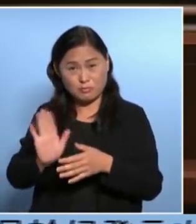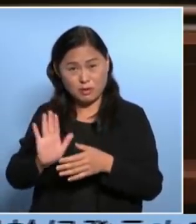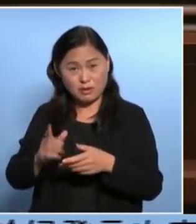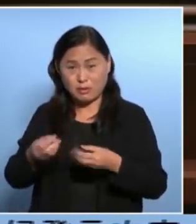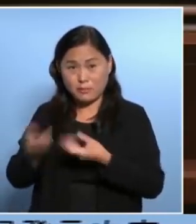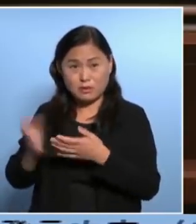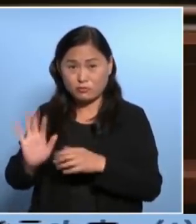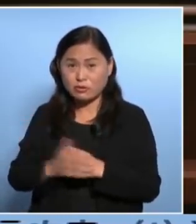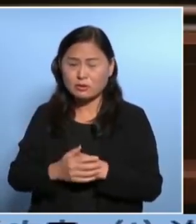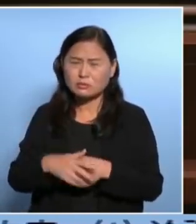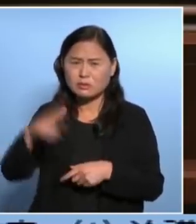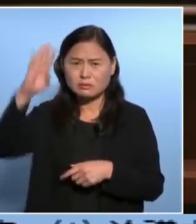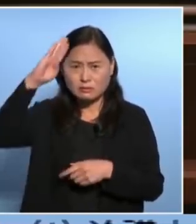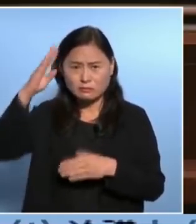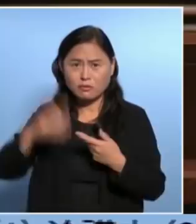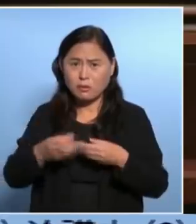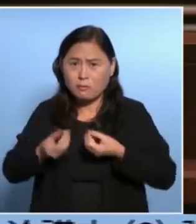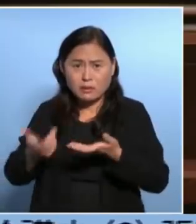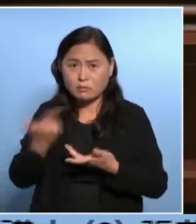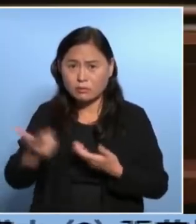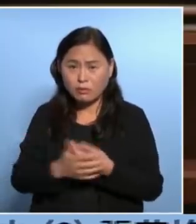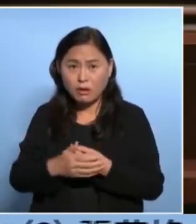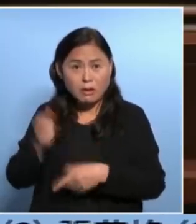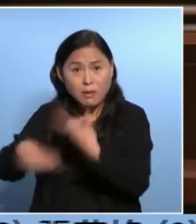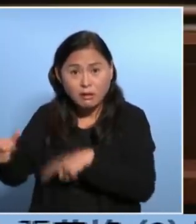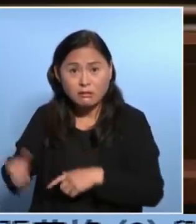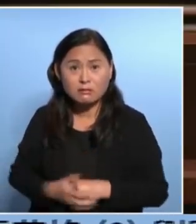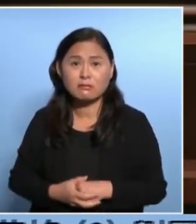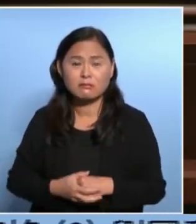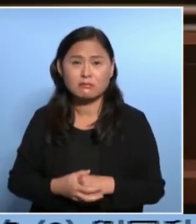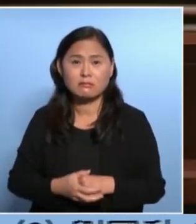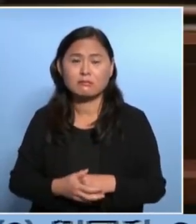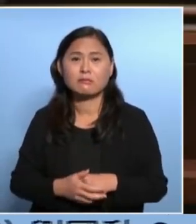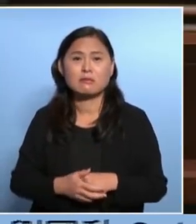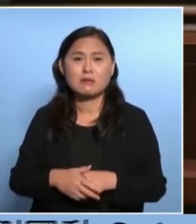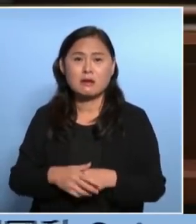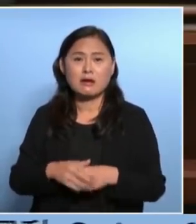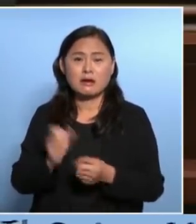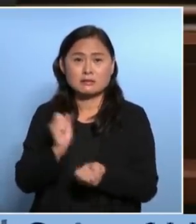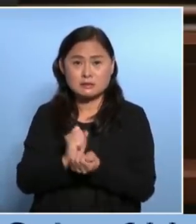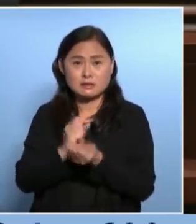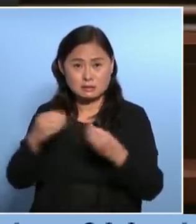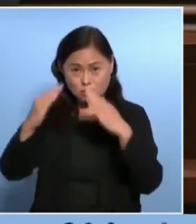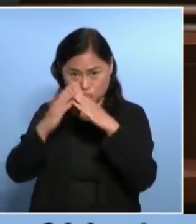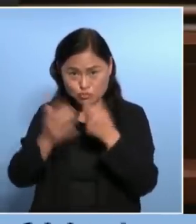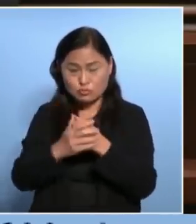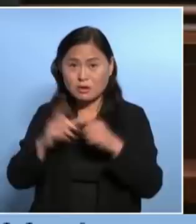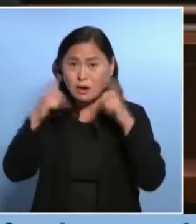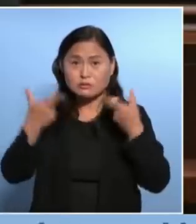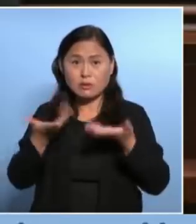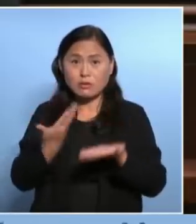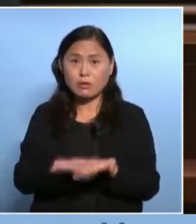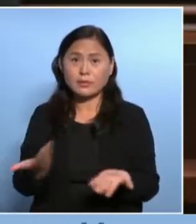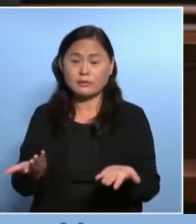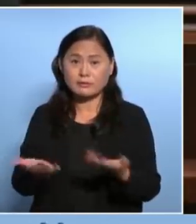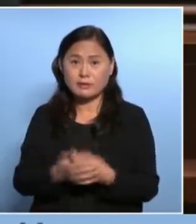什麼要拿這麼多拿去賣、究竟懲教署的口罩去了哪裡，為什麼